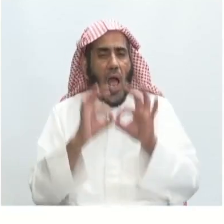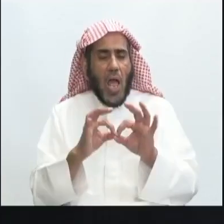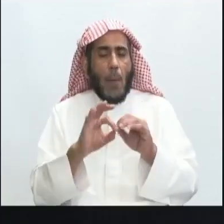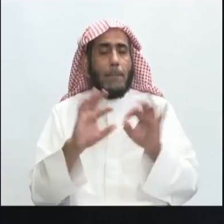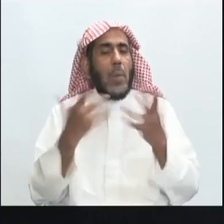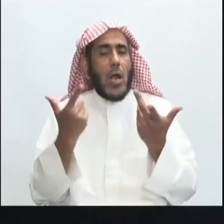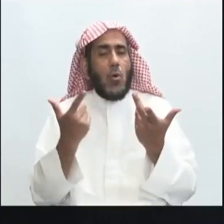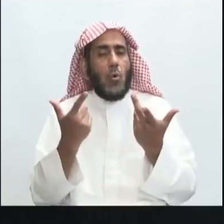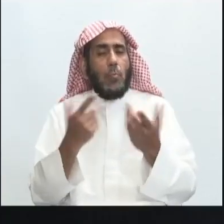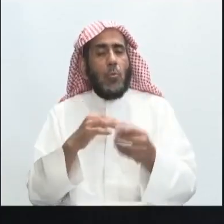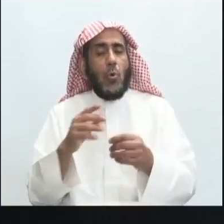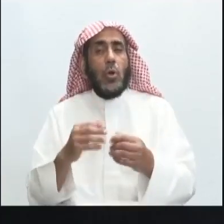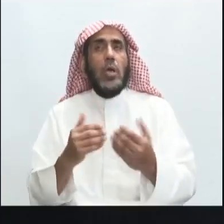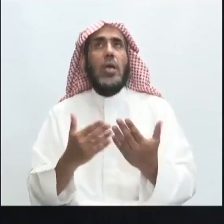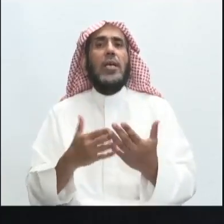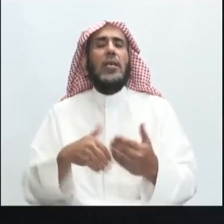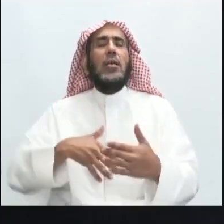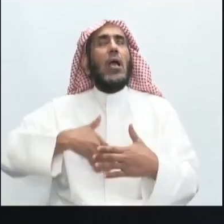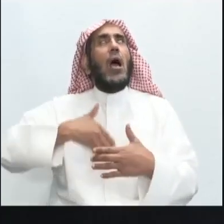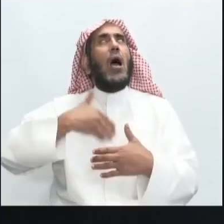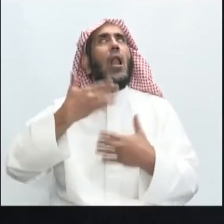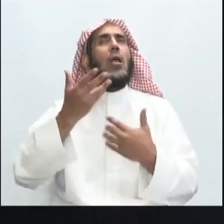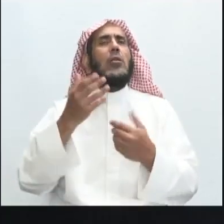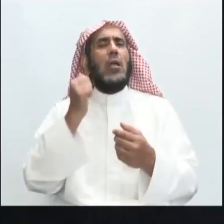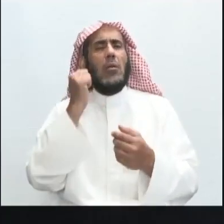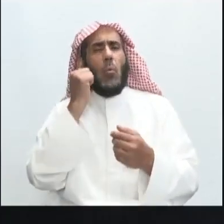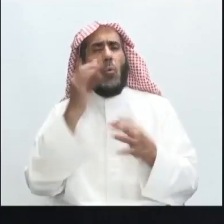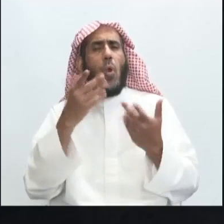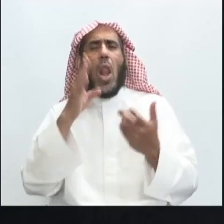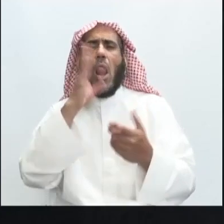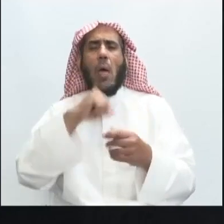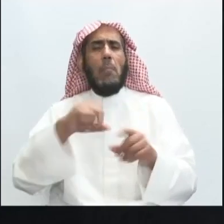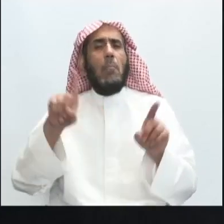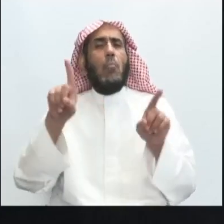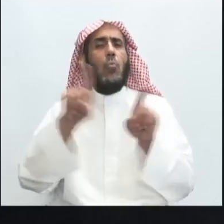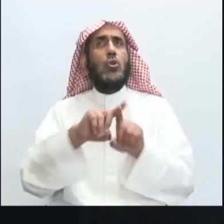ما رايكم يا ليتني لم اشرك بربي احدا